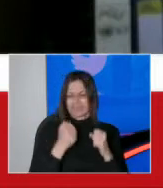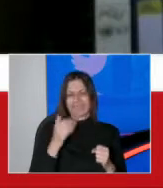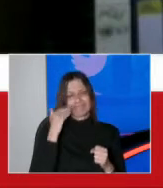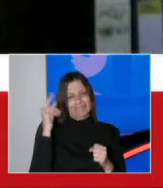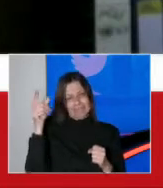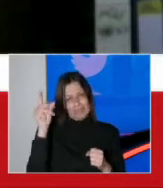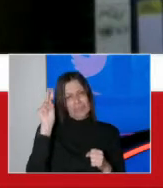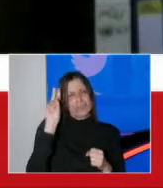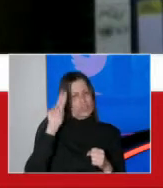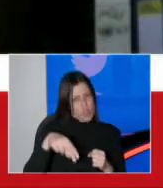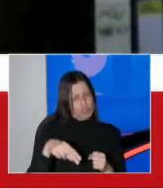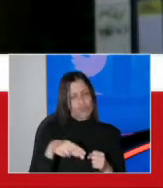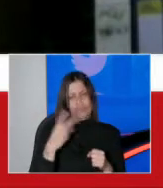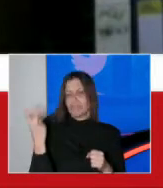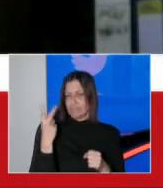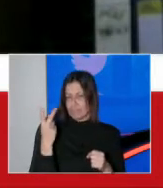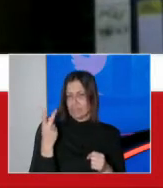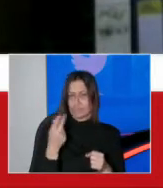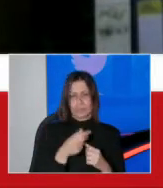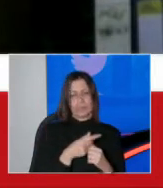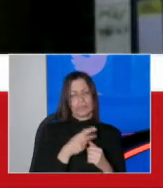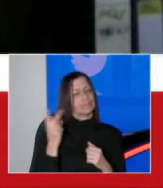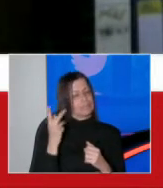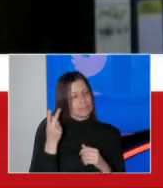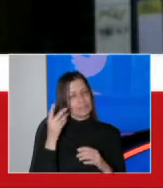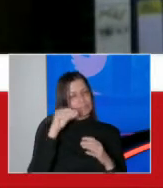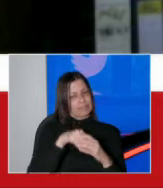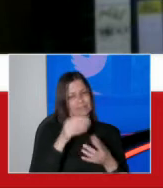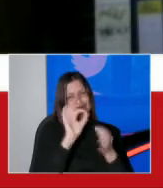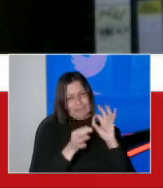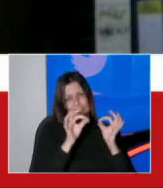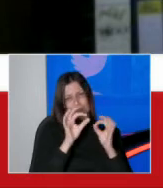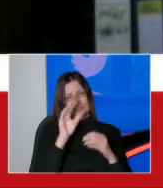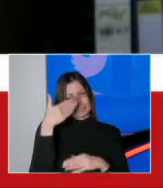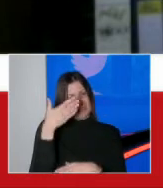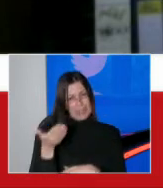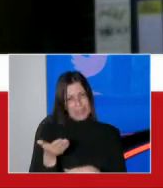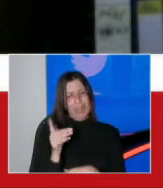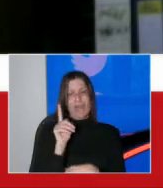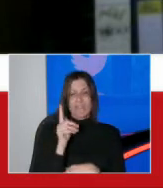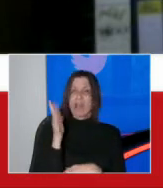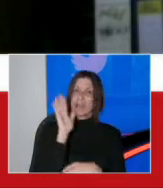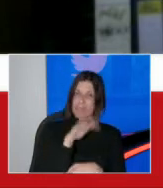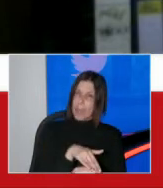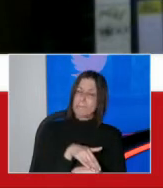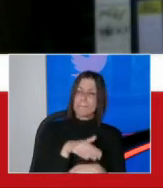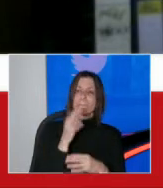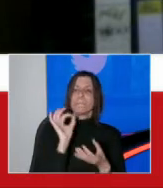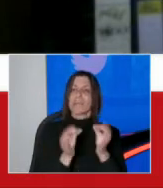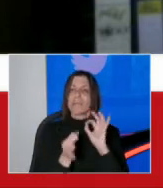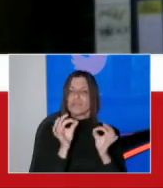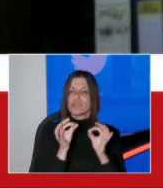קיים בהחלט, בוודאי, בוודאי בבתי המשפט המדינתיים, אבל גם בבתי